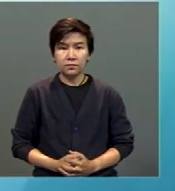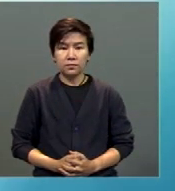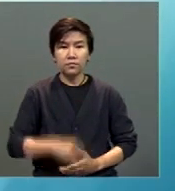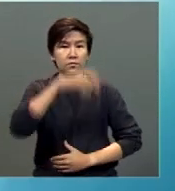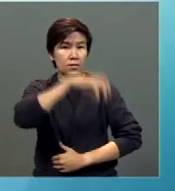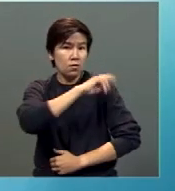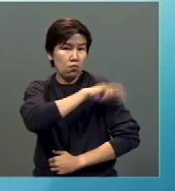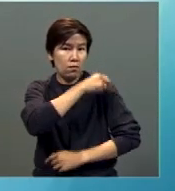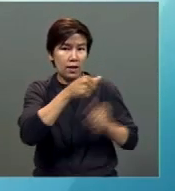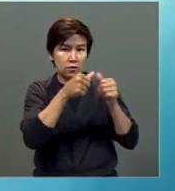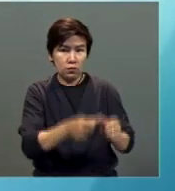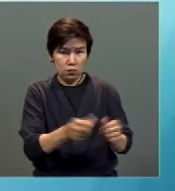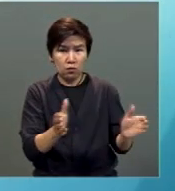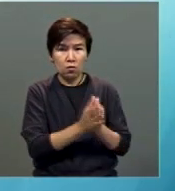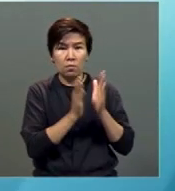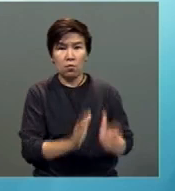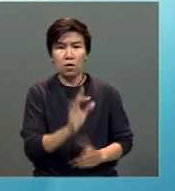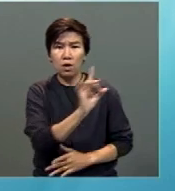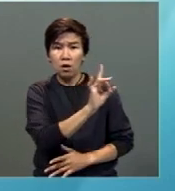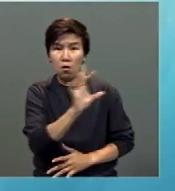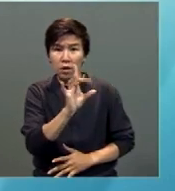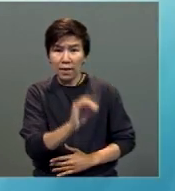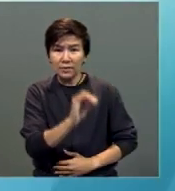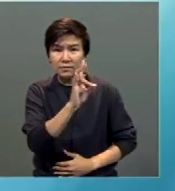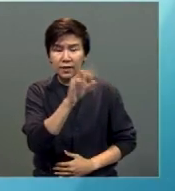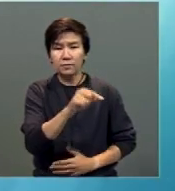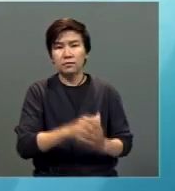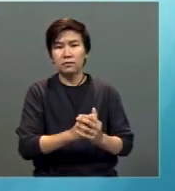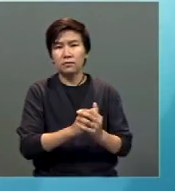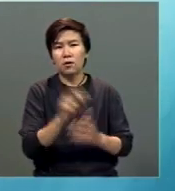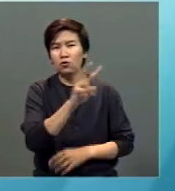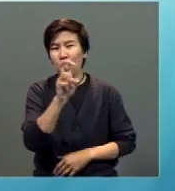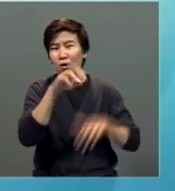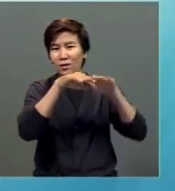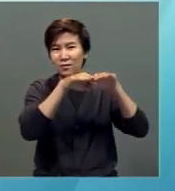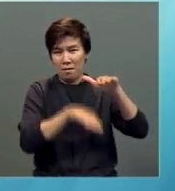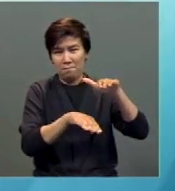ขึ้นมาใหม่นะครับไปดูเรื่องของตรงนี้นะครับผู้ป่วยที่รักษาอยู่ในโรงพยาบาลตอนนี้187รายนะครับต่ำกว่า 200